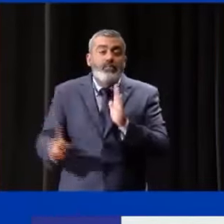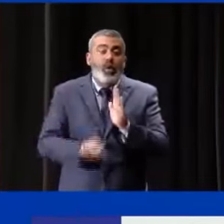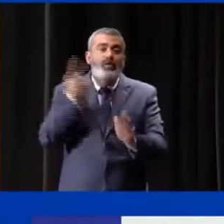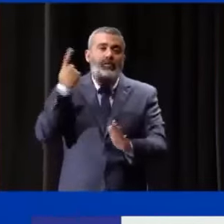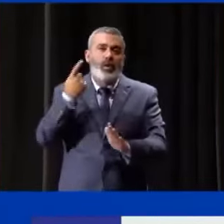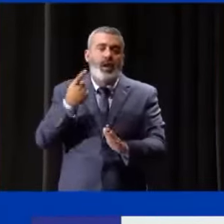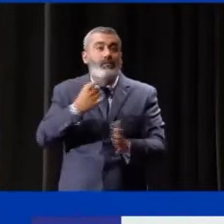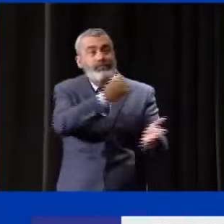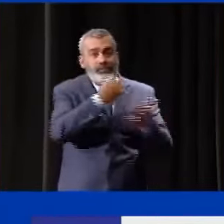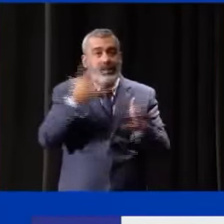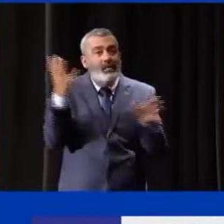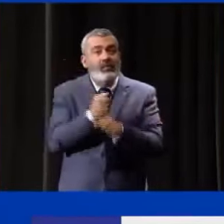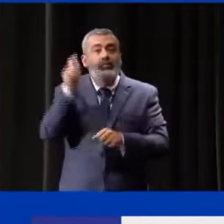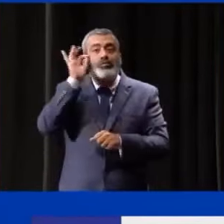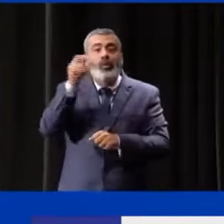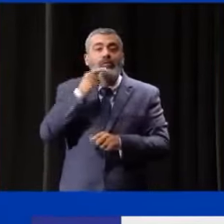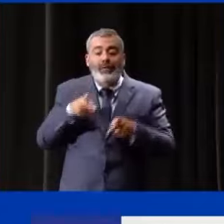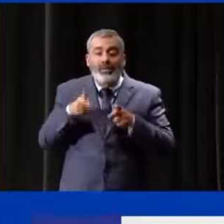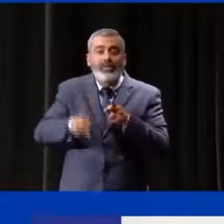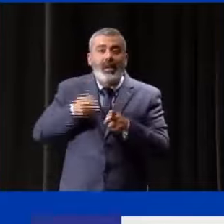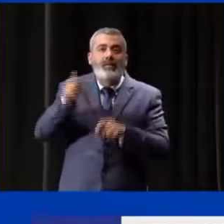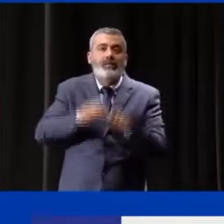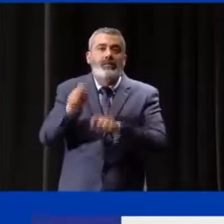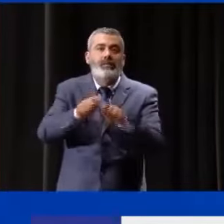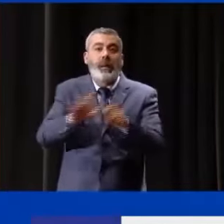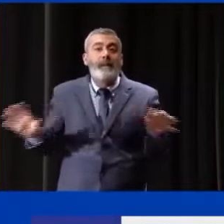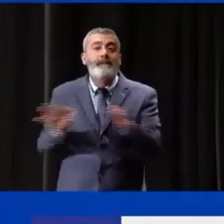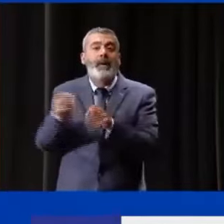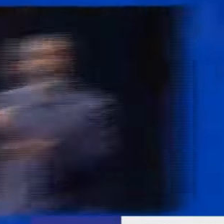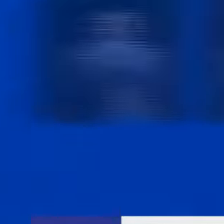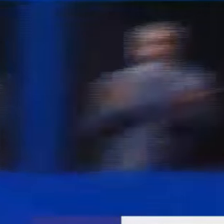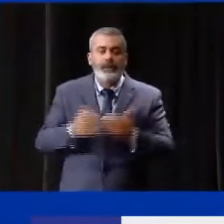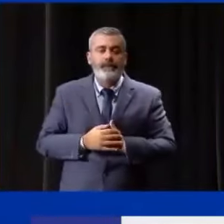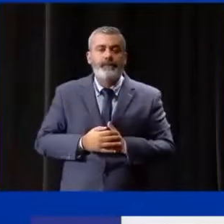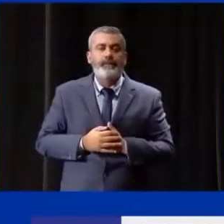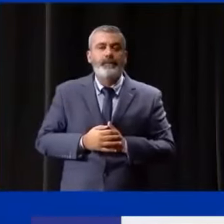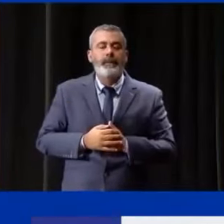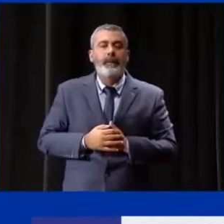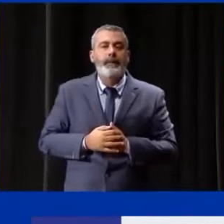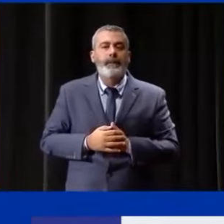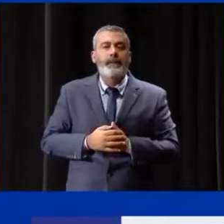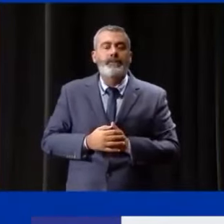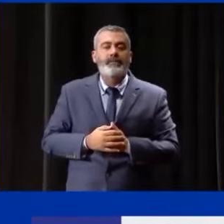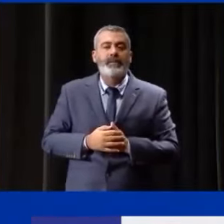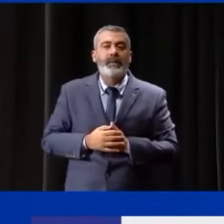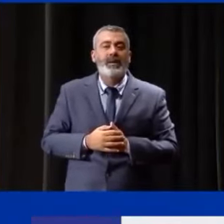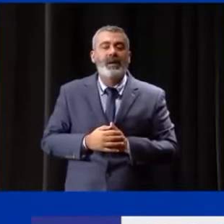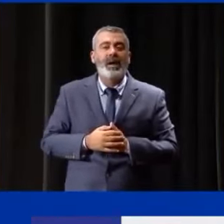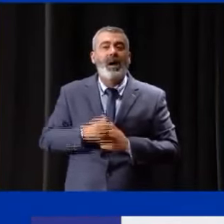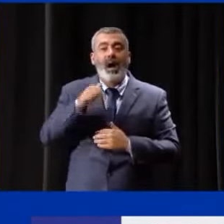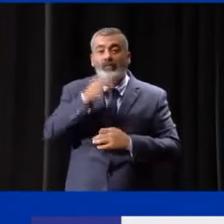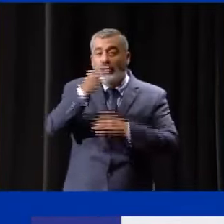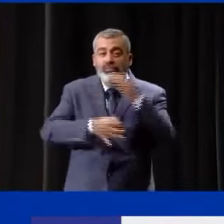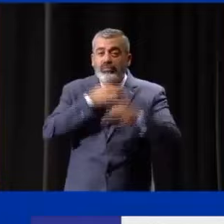σιδηροδρομικές υποδομές και σύνδεση με λιμένες που υπερβαίνει το 1 δισεκατομμύριο ευρώ. Αυτό συνοψίζει την στρατηγική